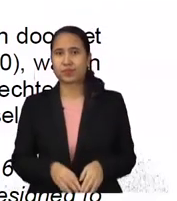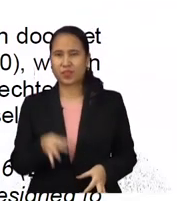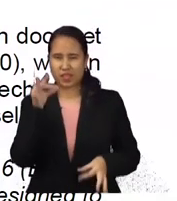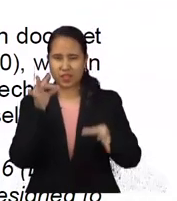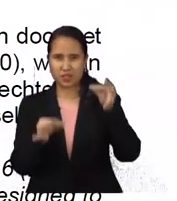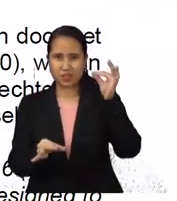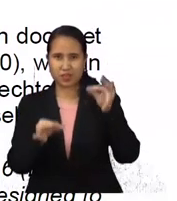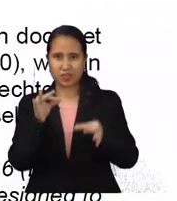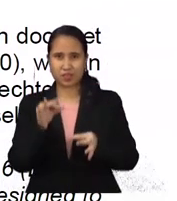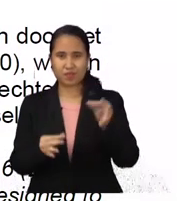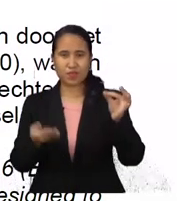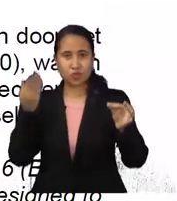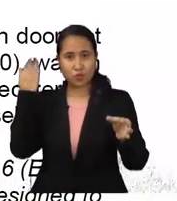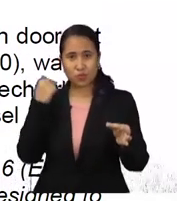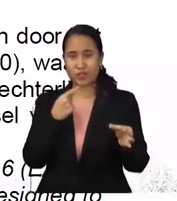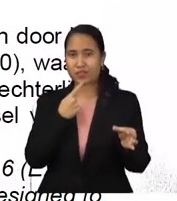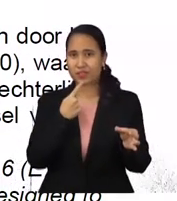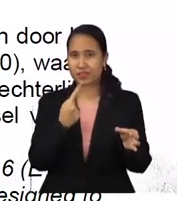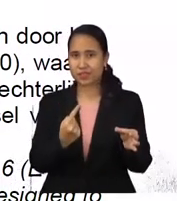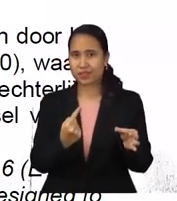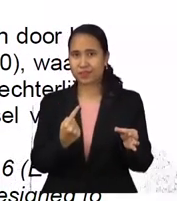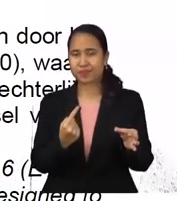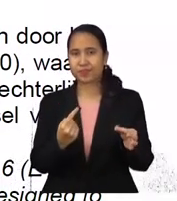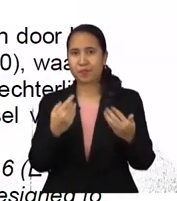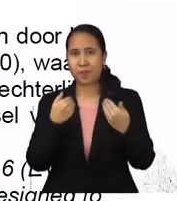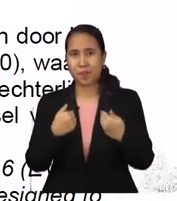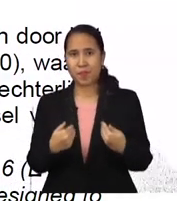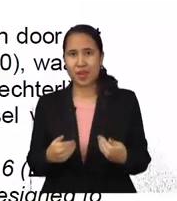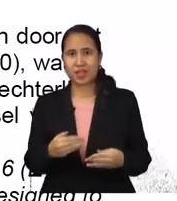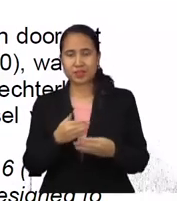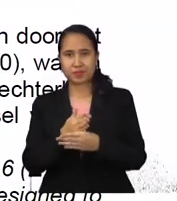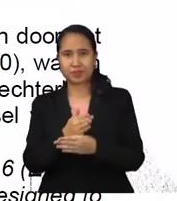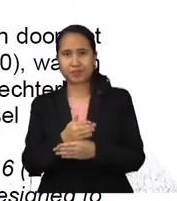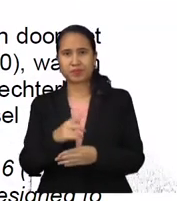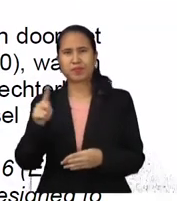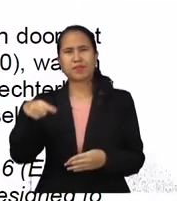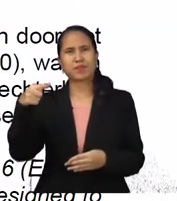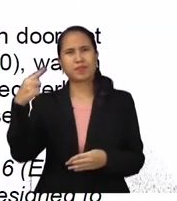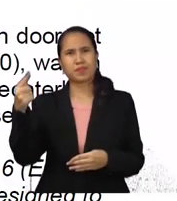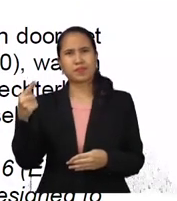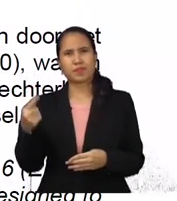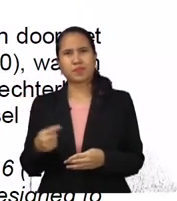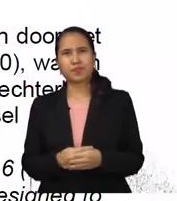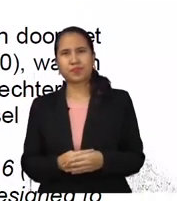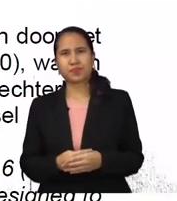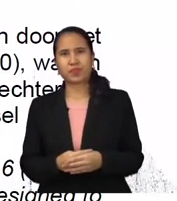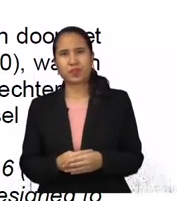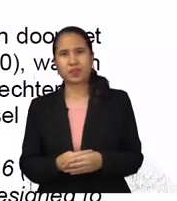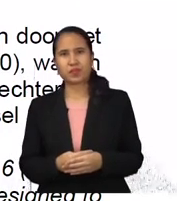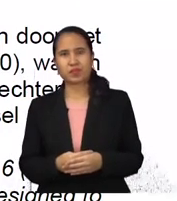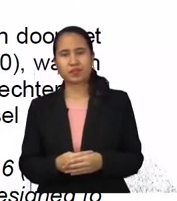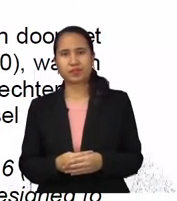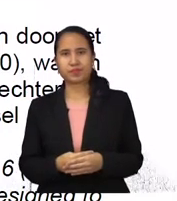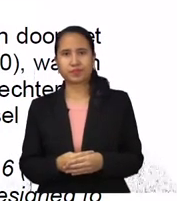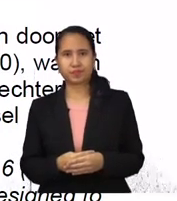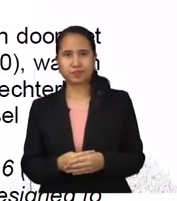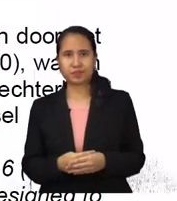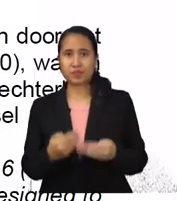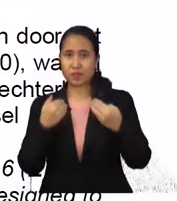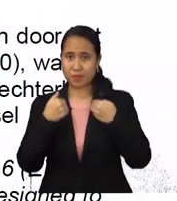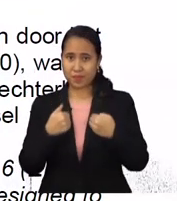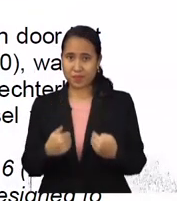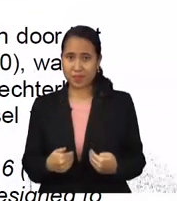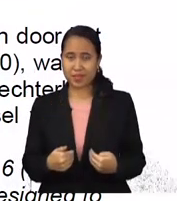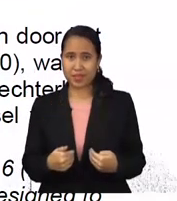voorliggende gevallen het Internationale Hof voor de Rechten van de Mens meerdere malen heeft geoordeeld dat amnestie verleend aan de daders van